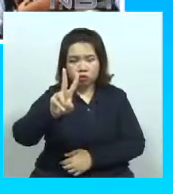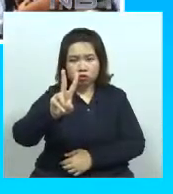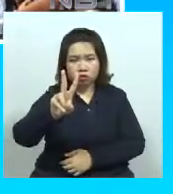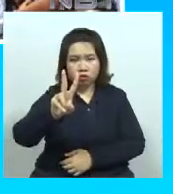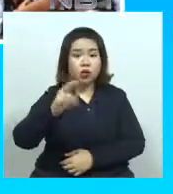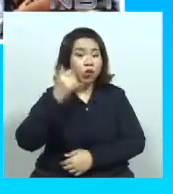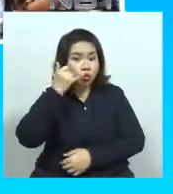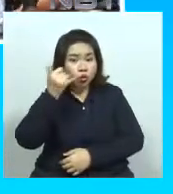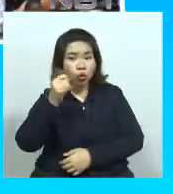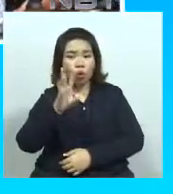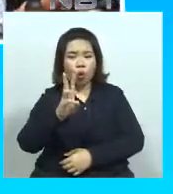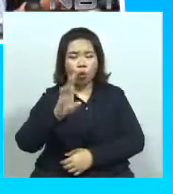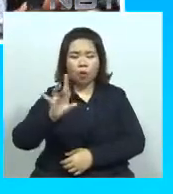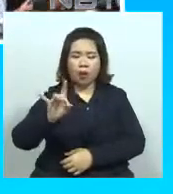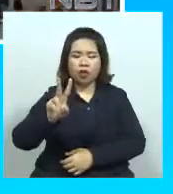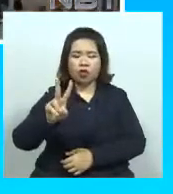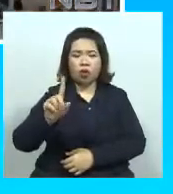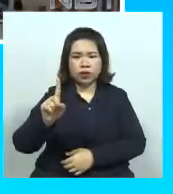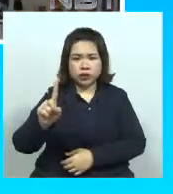ายเลขโทรศัพท์